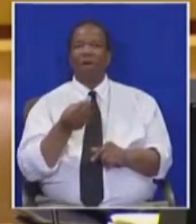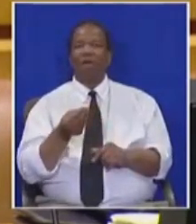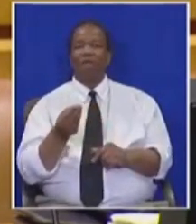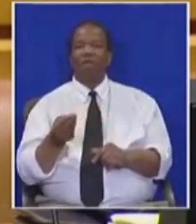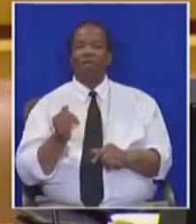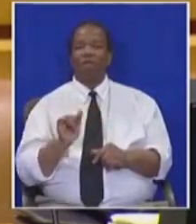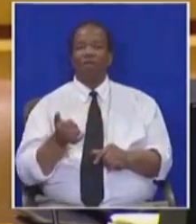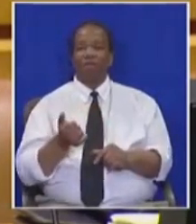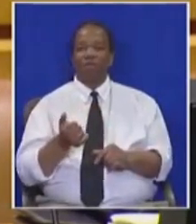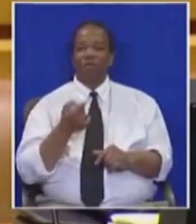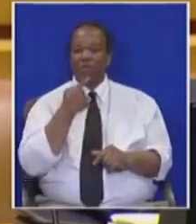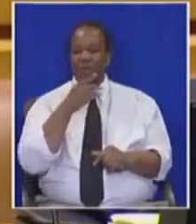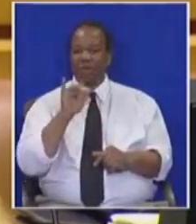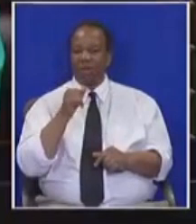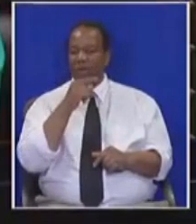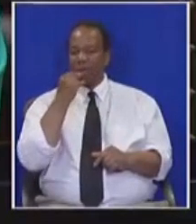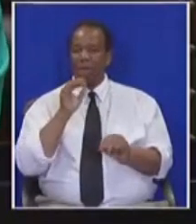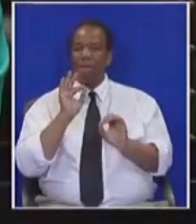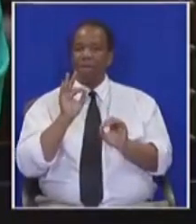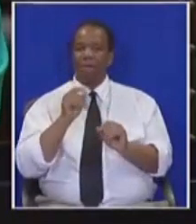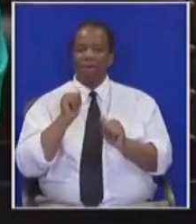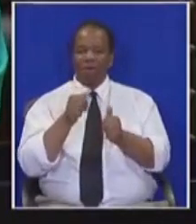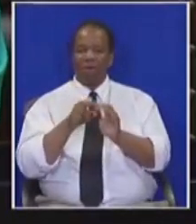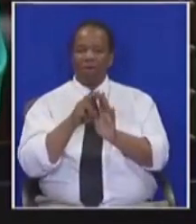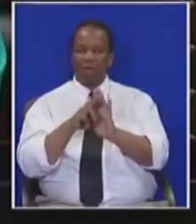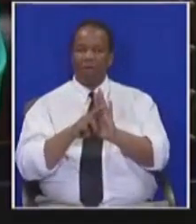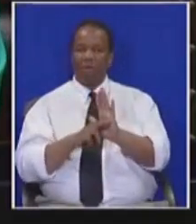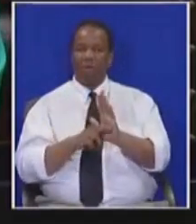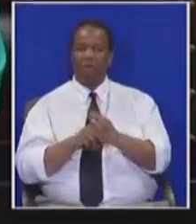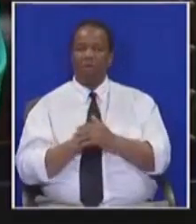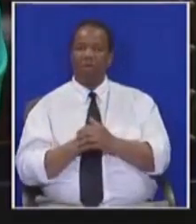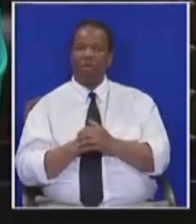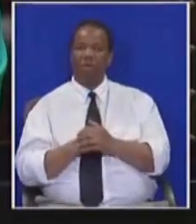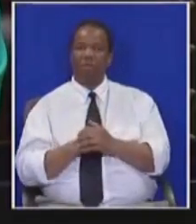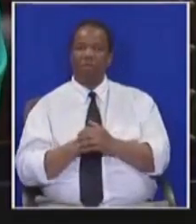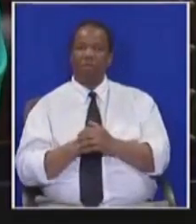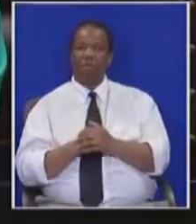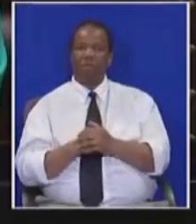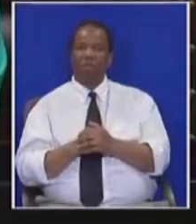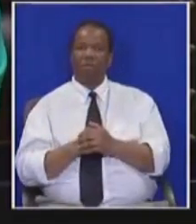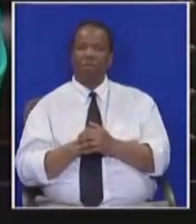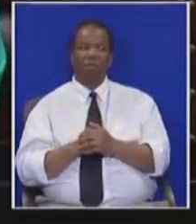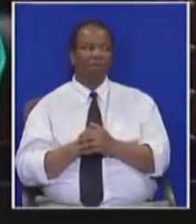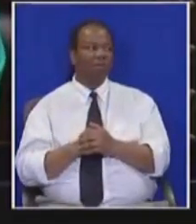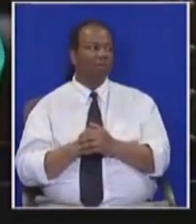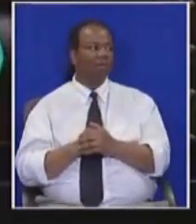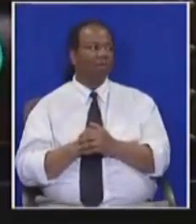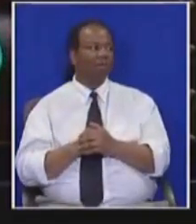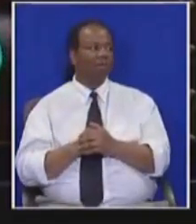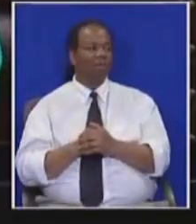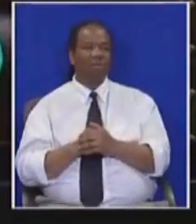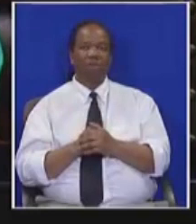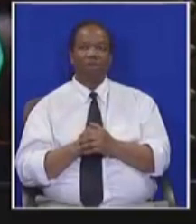alungise lokho. Siyabonga. Yebo. Kunjalo Mama Khawula, uma ukhuluma ngamalungu ahloniphekile endlu